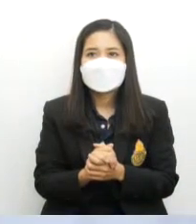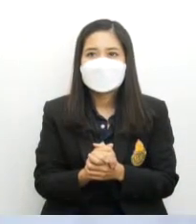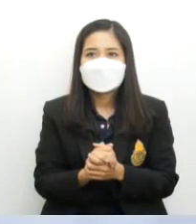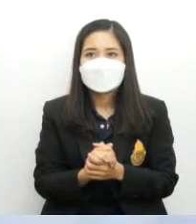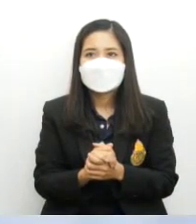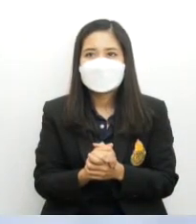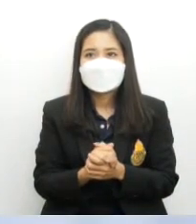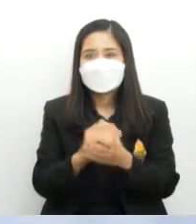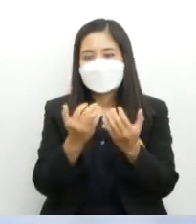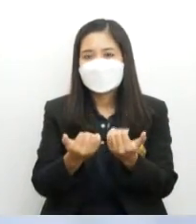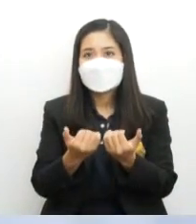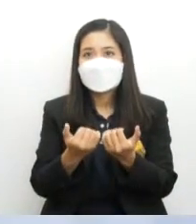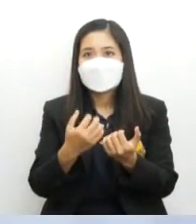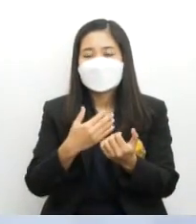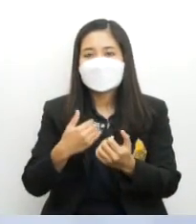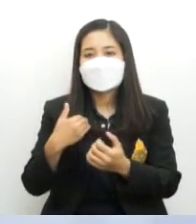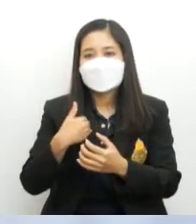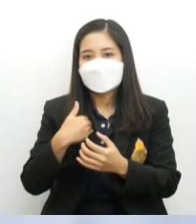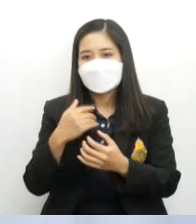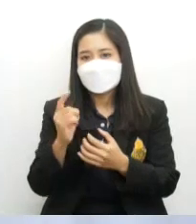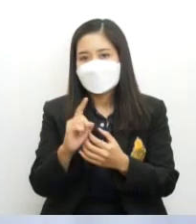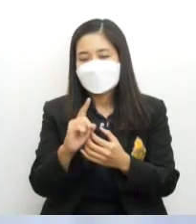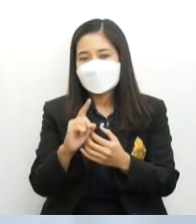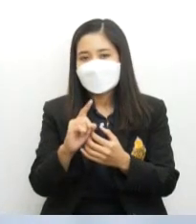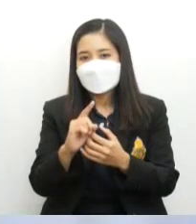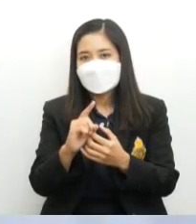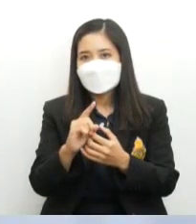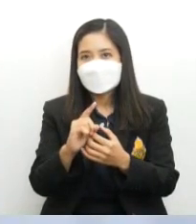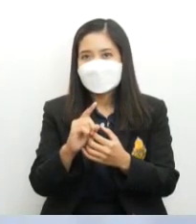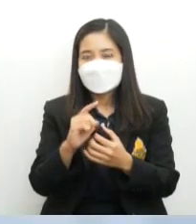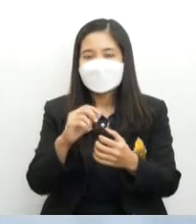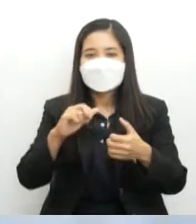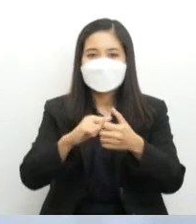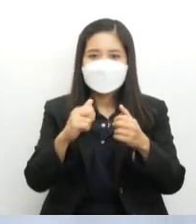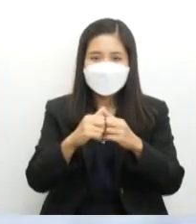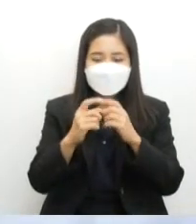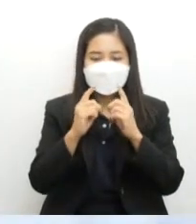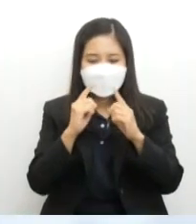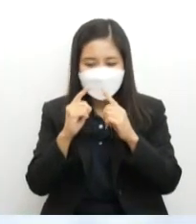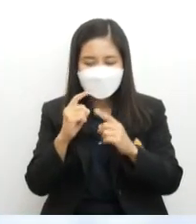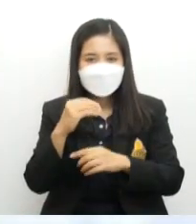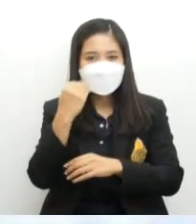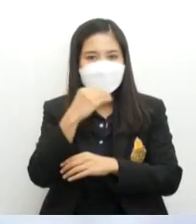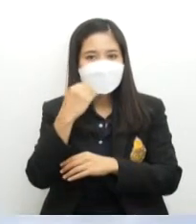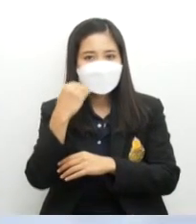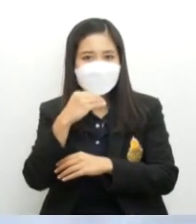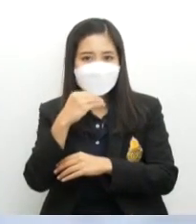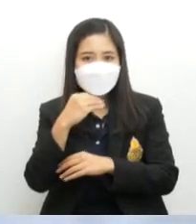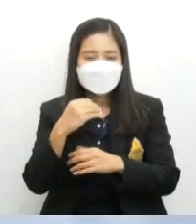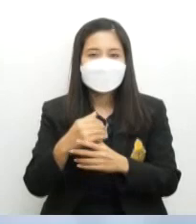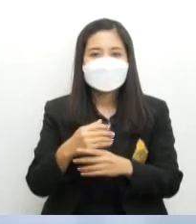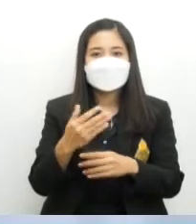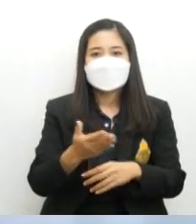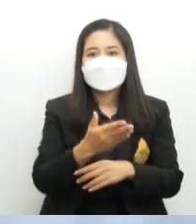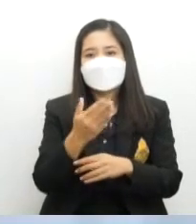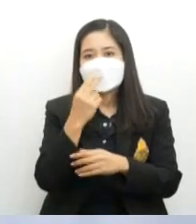ปัจจัยหลายอย่างหนึ่งก็คือหน้าที่ที่นักการศึกษาพวกเราต้องคุยกันวันนี้ก็คือหนึ่งทำยังไงจะ